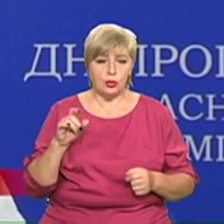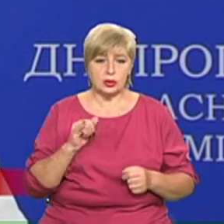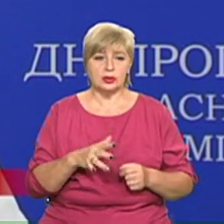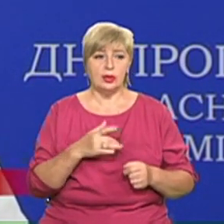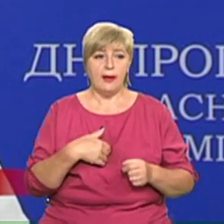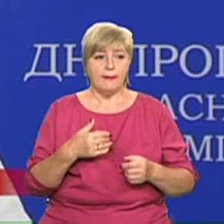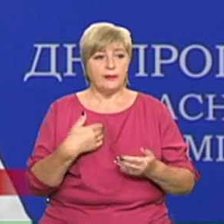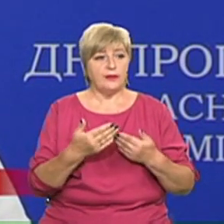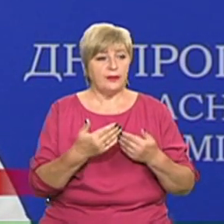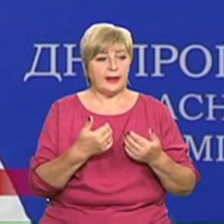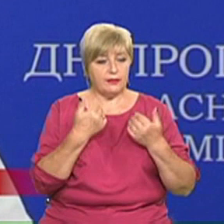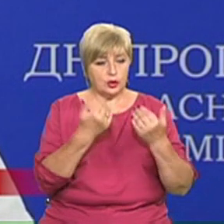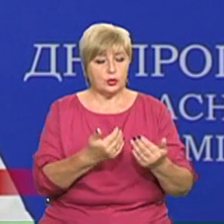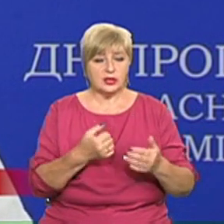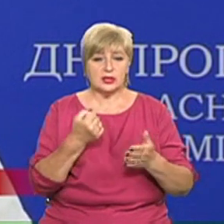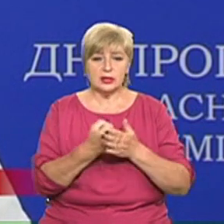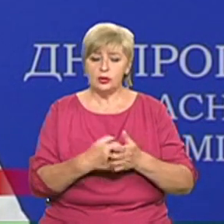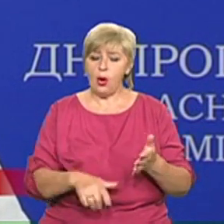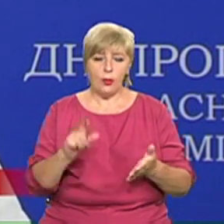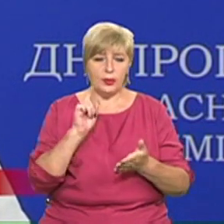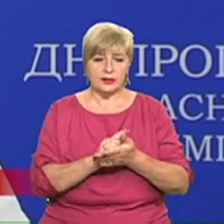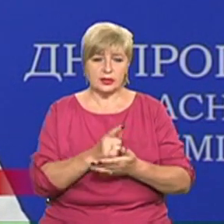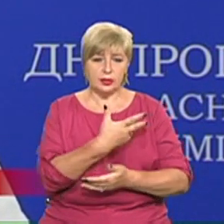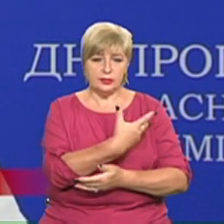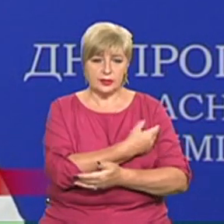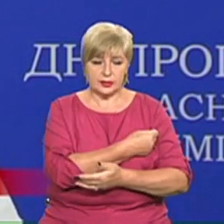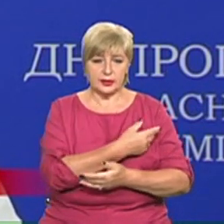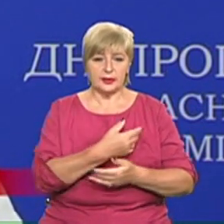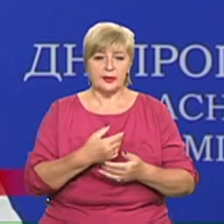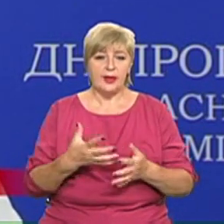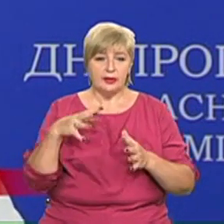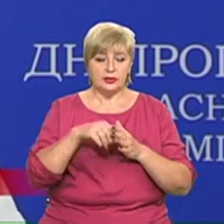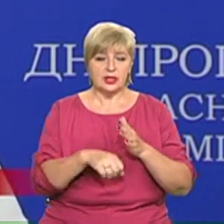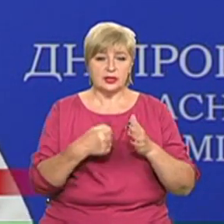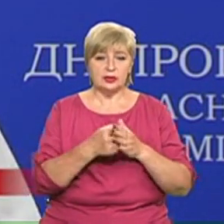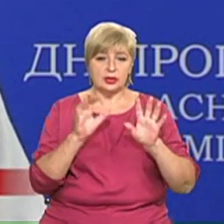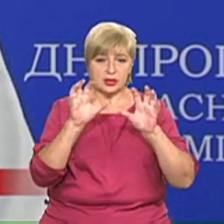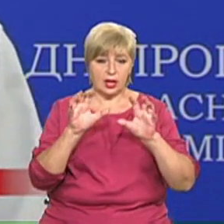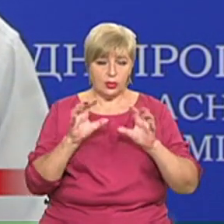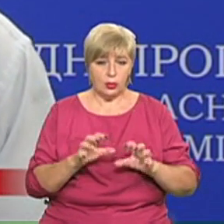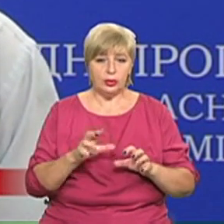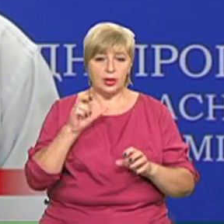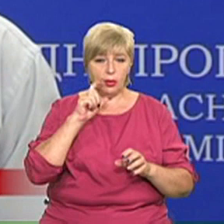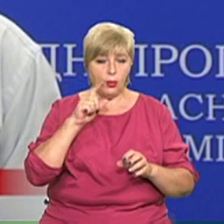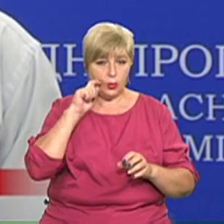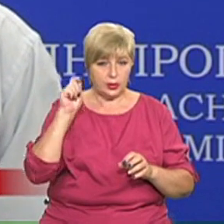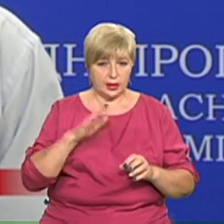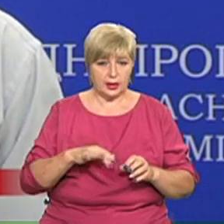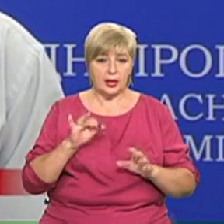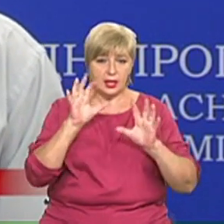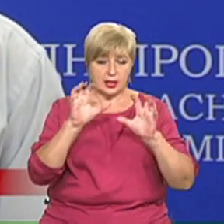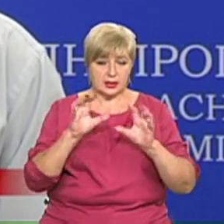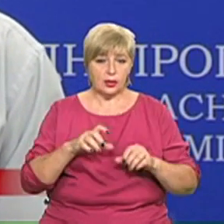обов'язкових щеплень в Україні, внесені до закону України про захист населення від інфекційних хвороб та